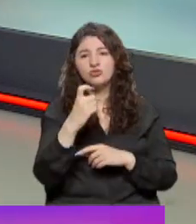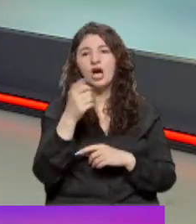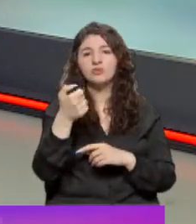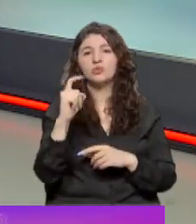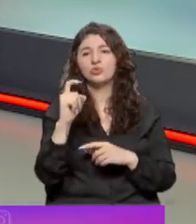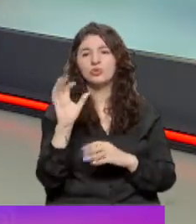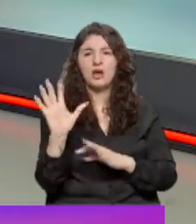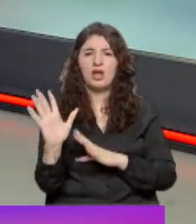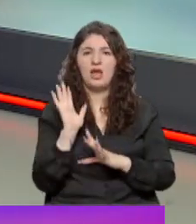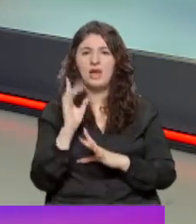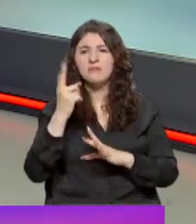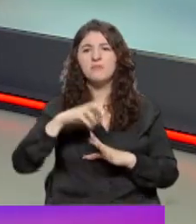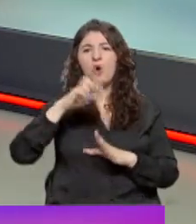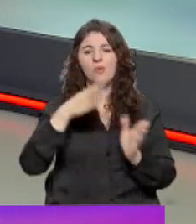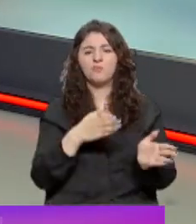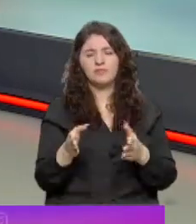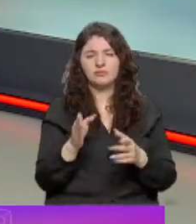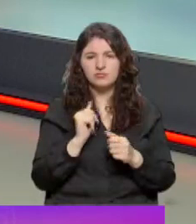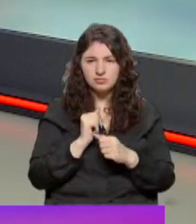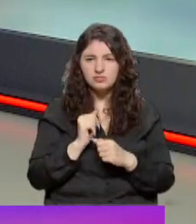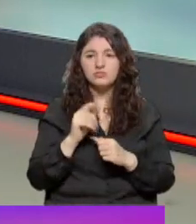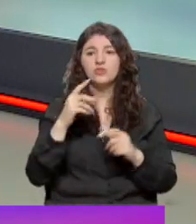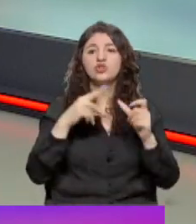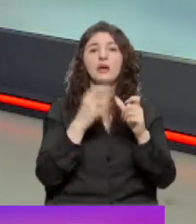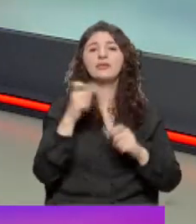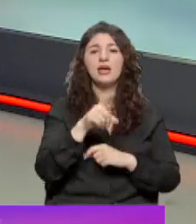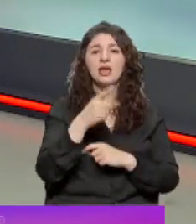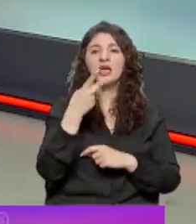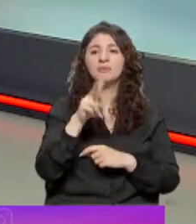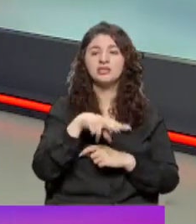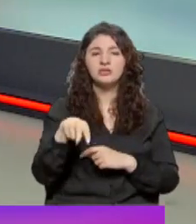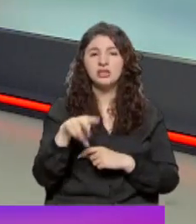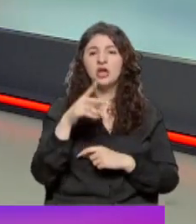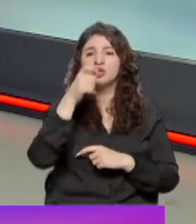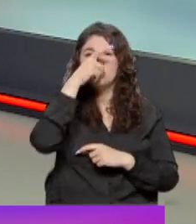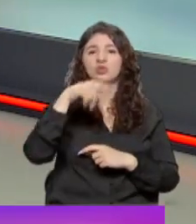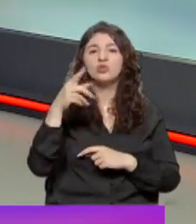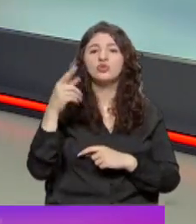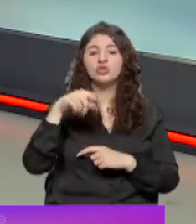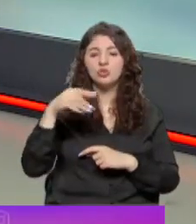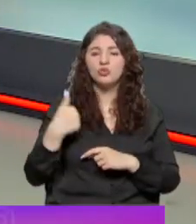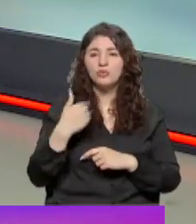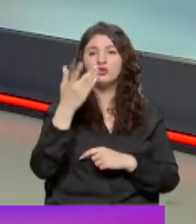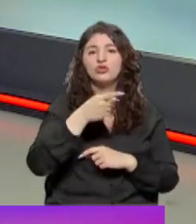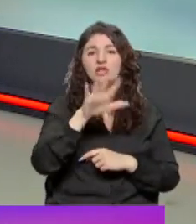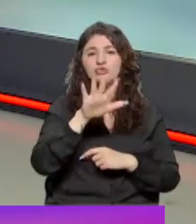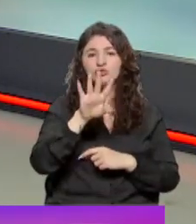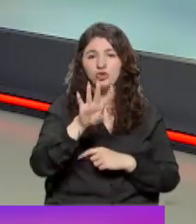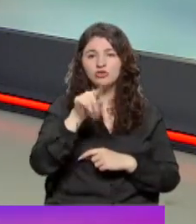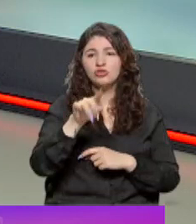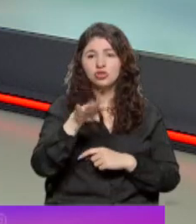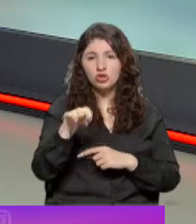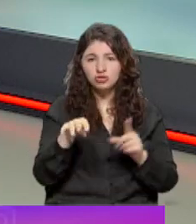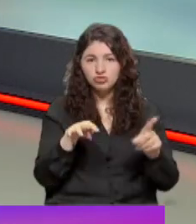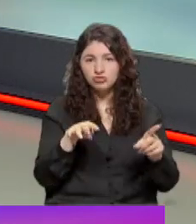69 böyle bir puanı sapma Şubat ayı 2022 tüik'in açıkladığı 154 50